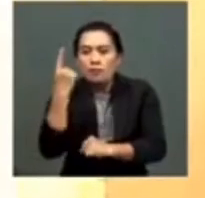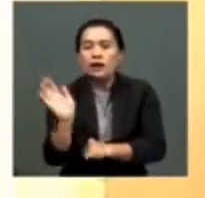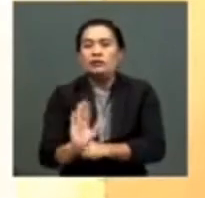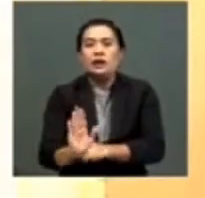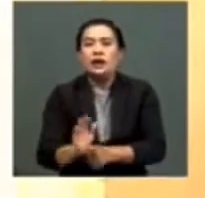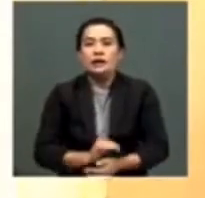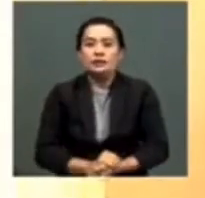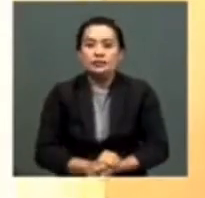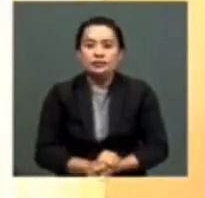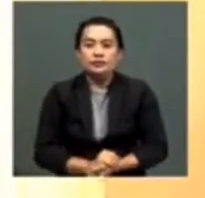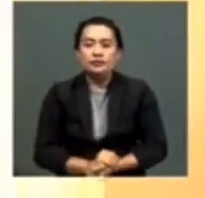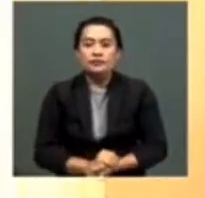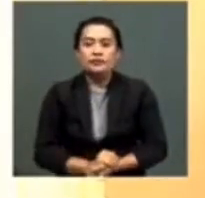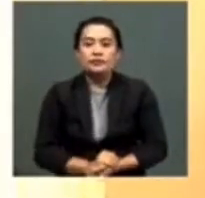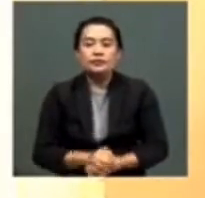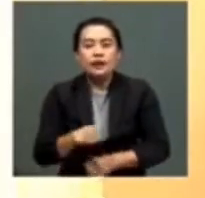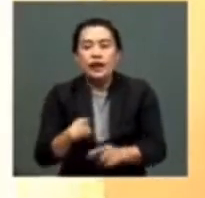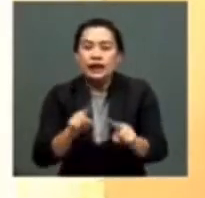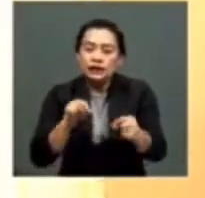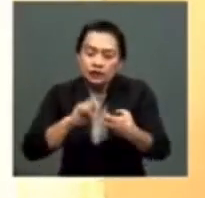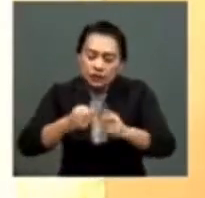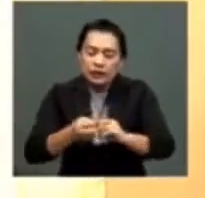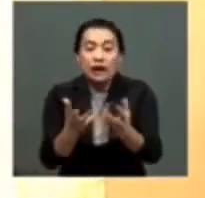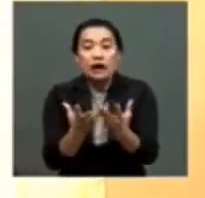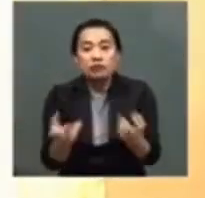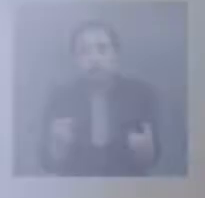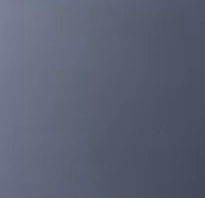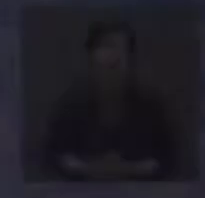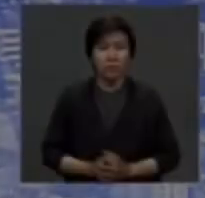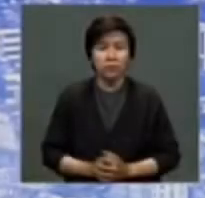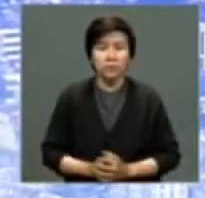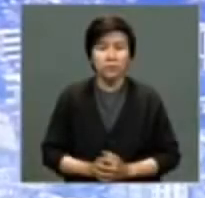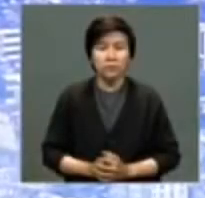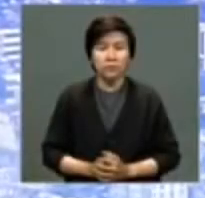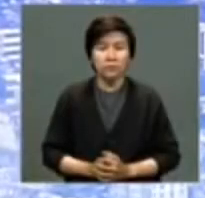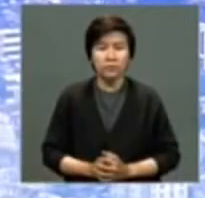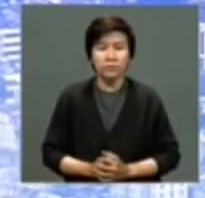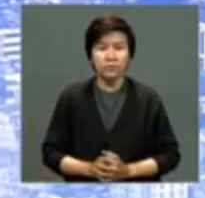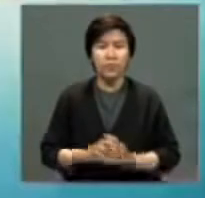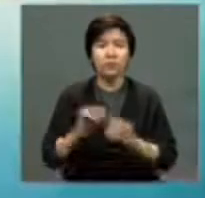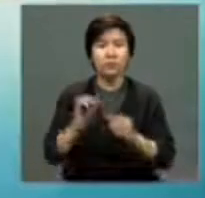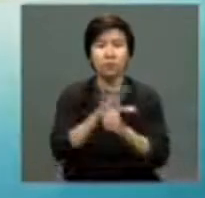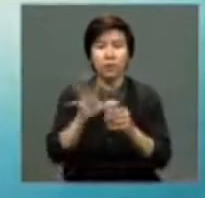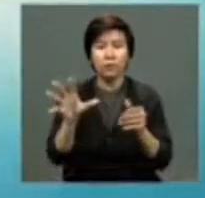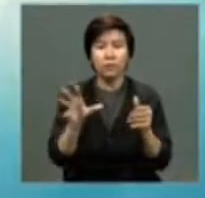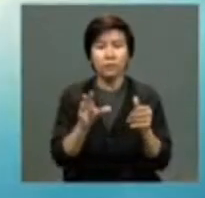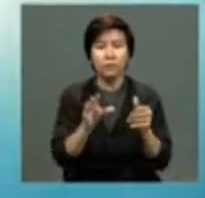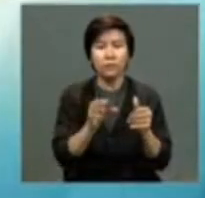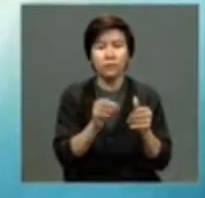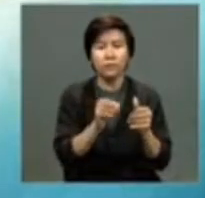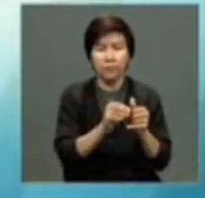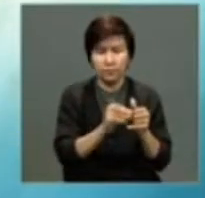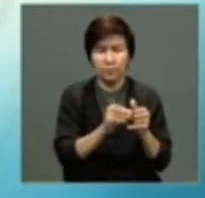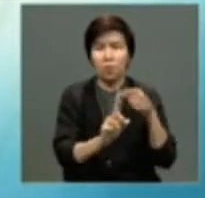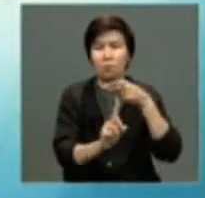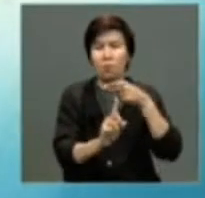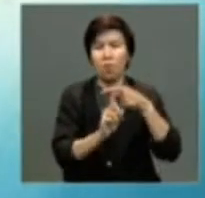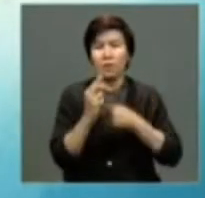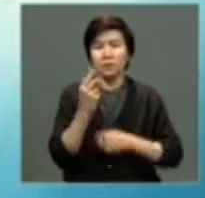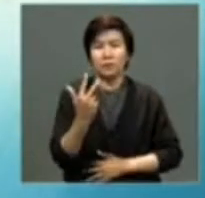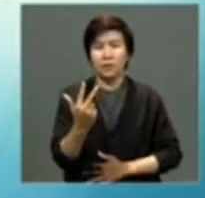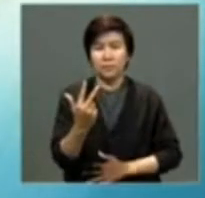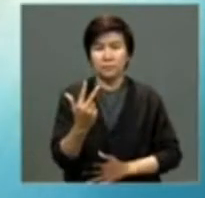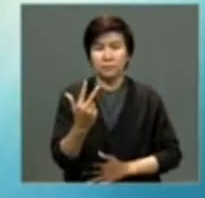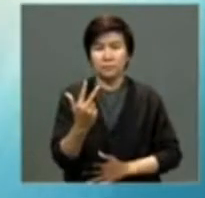งซึ่งนั่นก็จะเป็นหายนะอย่างแท้จริงสำหรับทุกคนในประเทศ มีเคสใหม่ขึ้นมา3รายครับเป็นทั้ง3ร